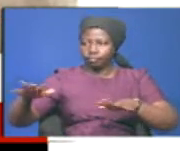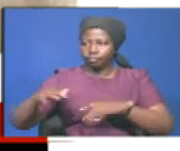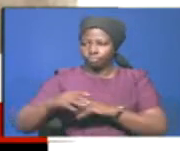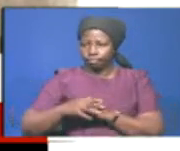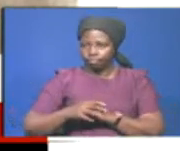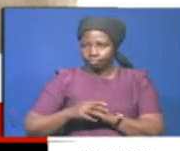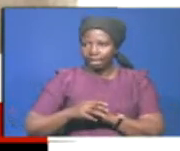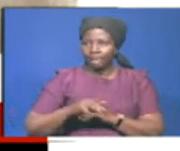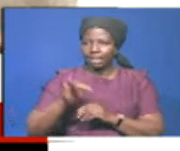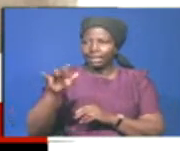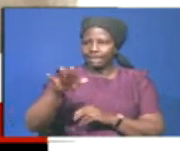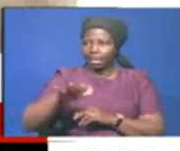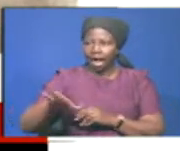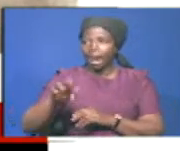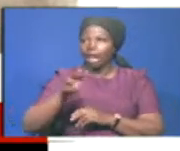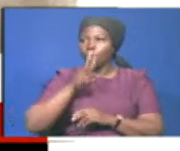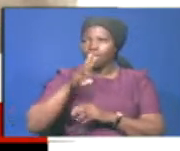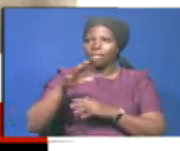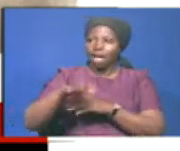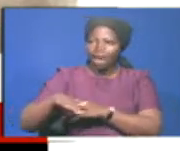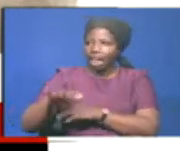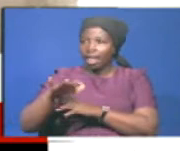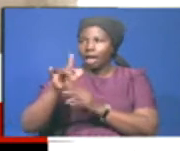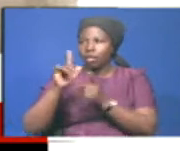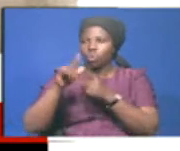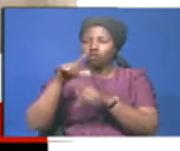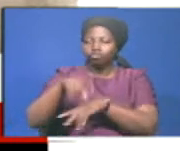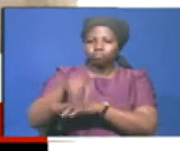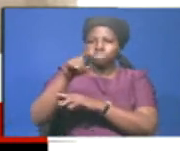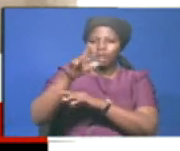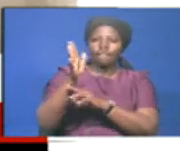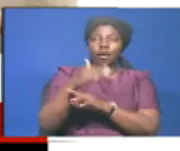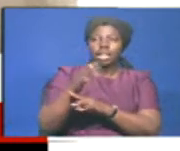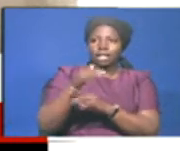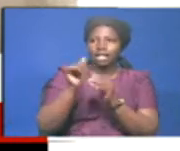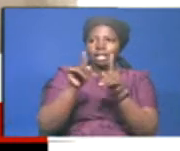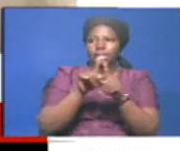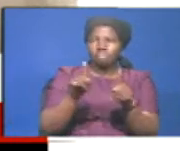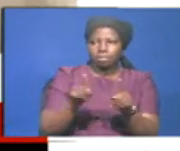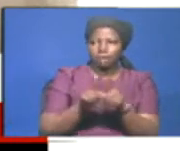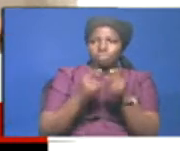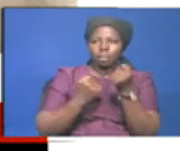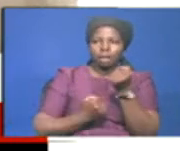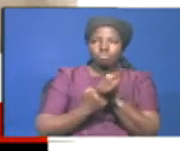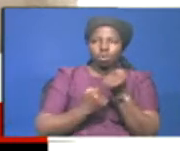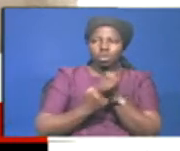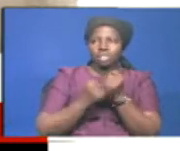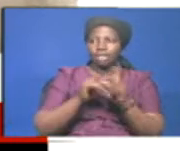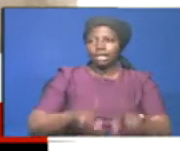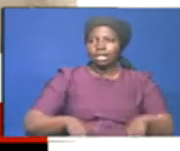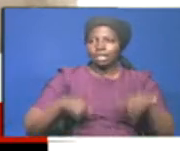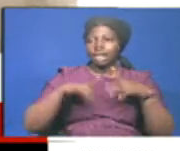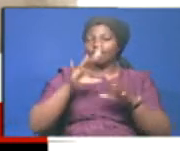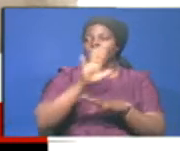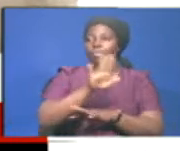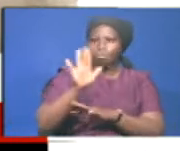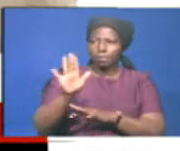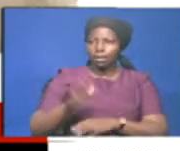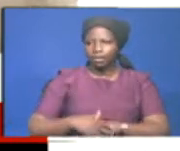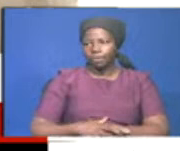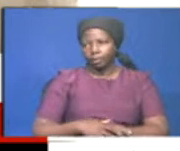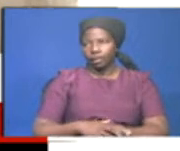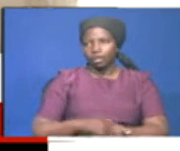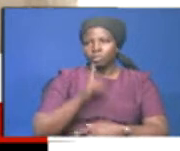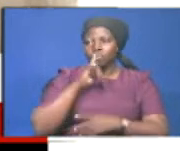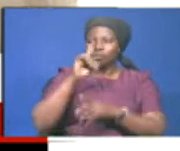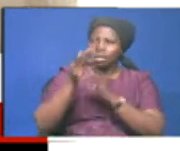hizi sehemu za maji kuvua samaki na kujiimidi kimaisha kutoka na ile uvuvi. Kwa hivyo